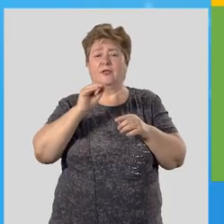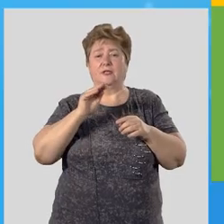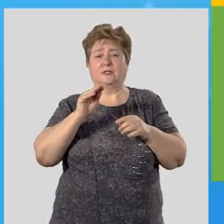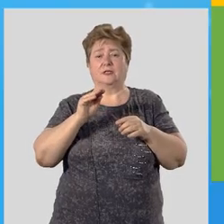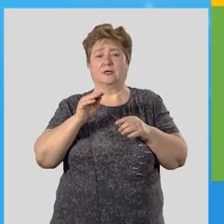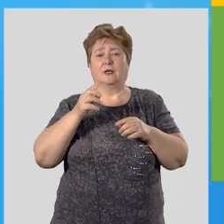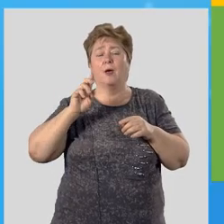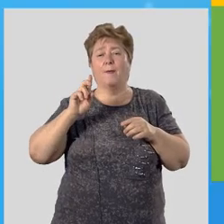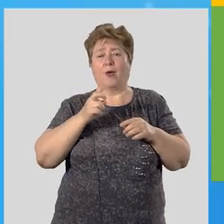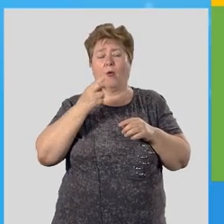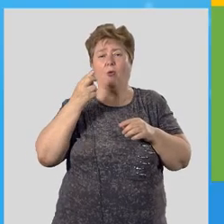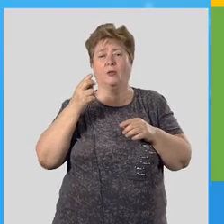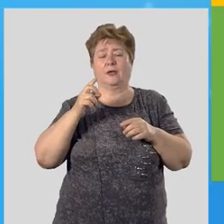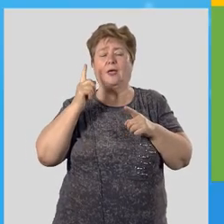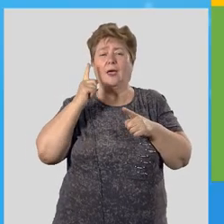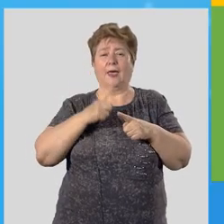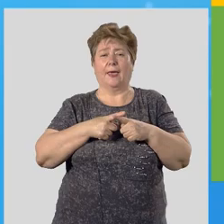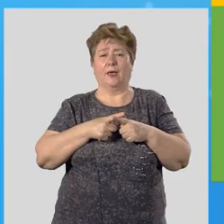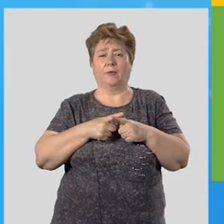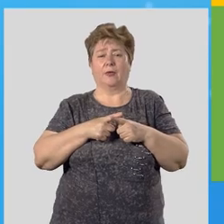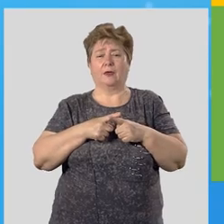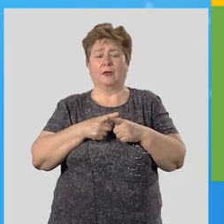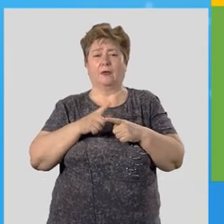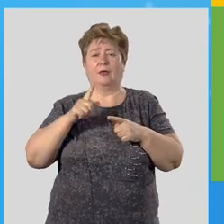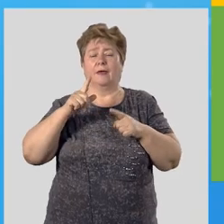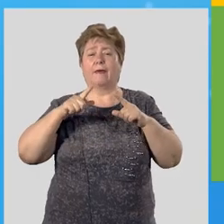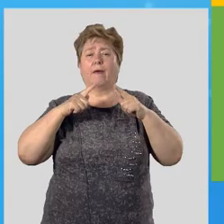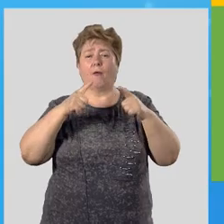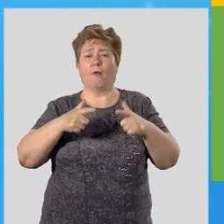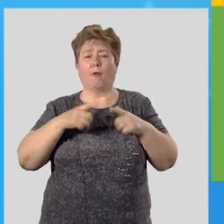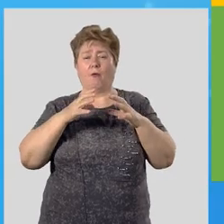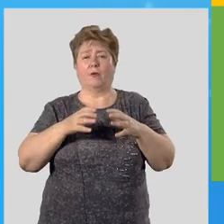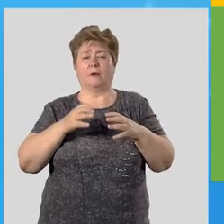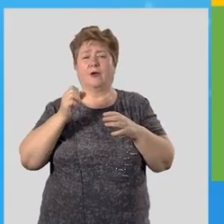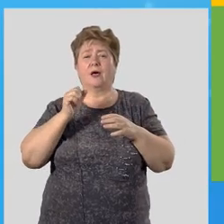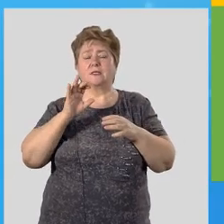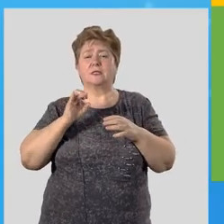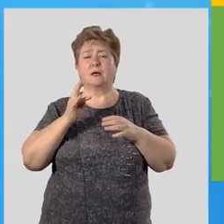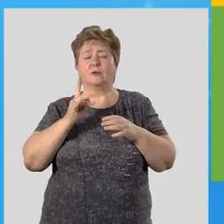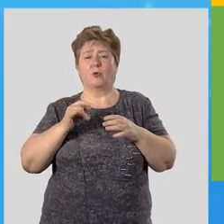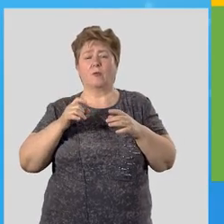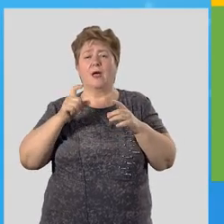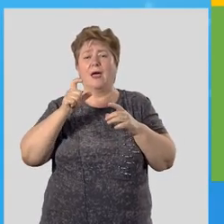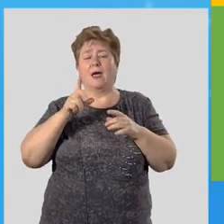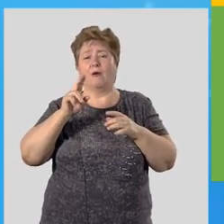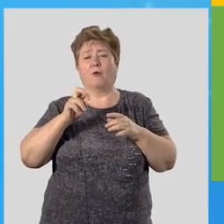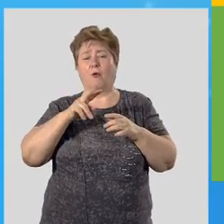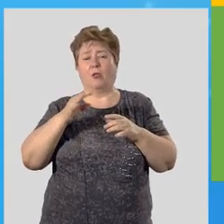физики, биологи, химики, географы, астрономы,